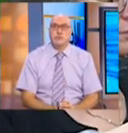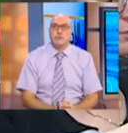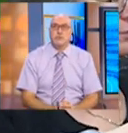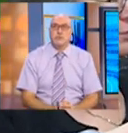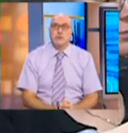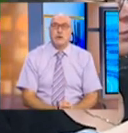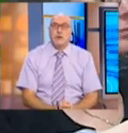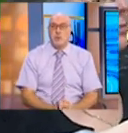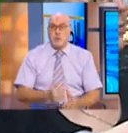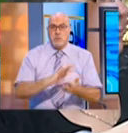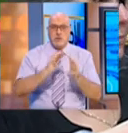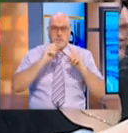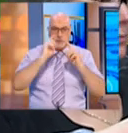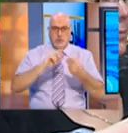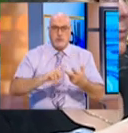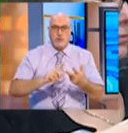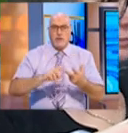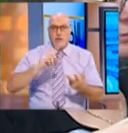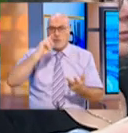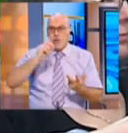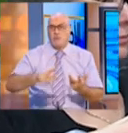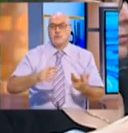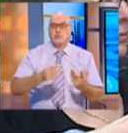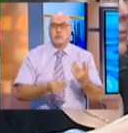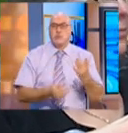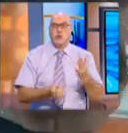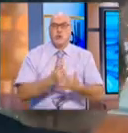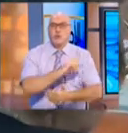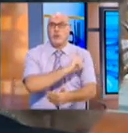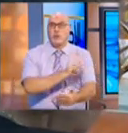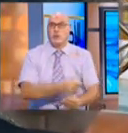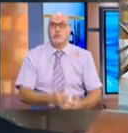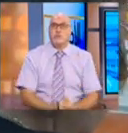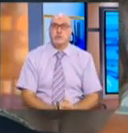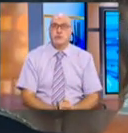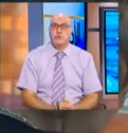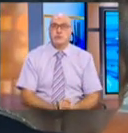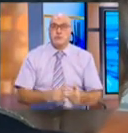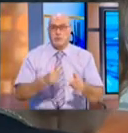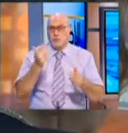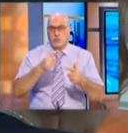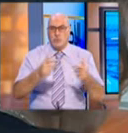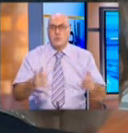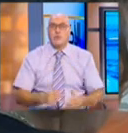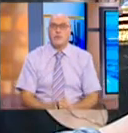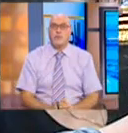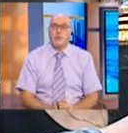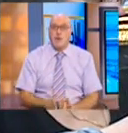كذلك الطاقة الكهربائية والطاقات المتجددة، وكذلك المجال المنجمي. وراح